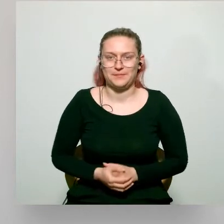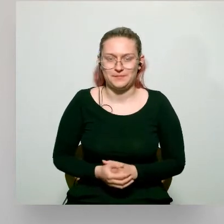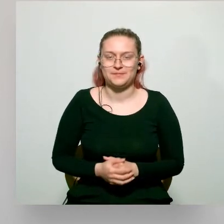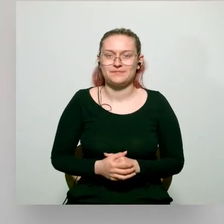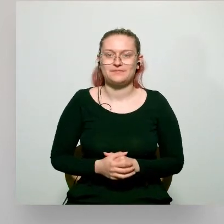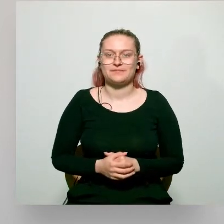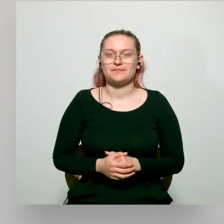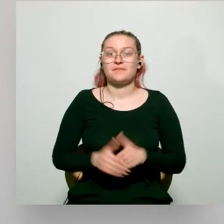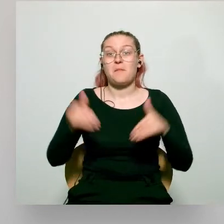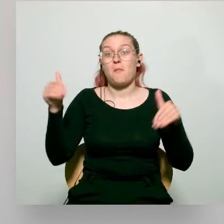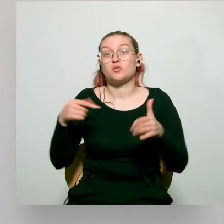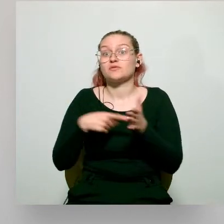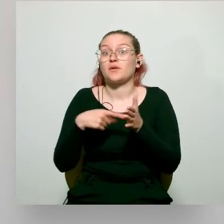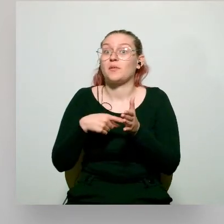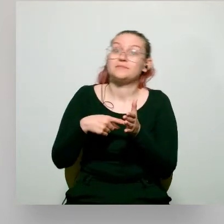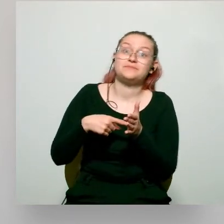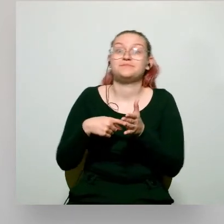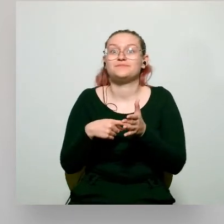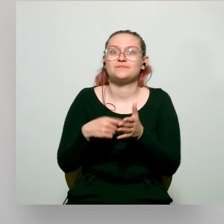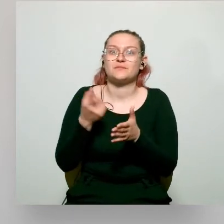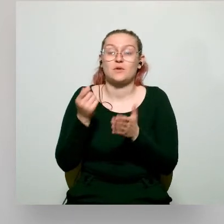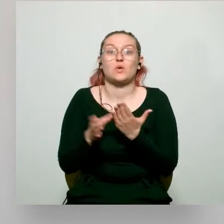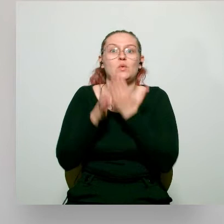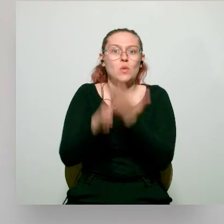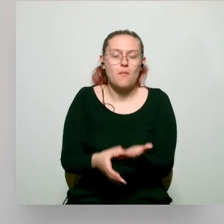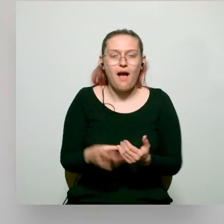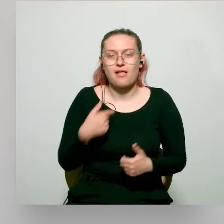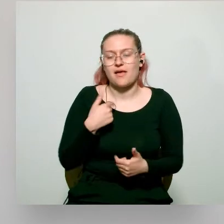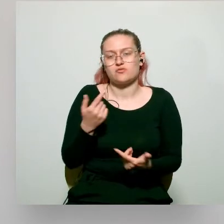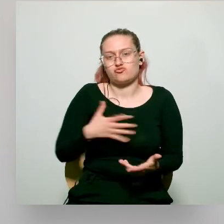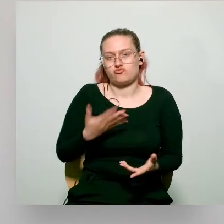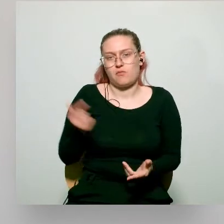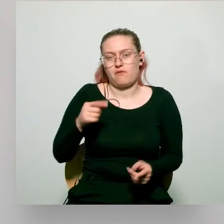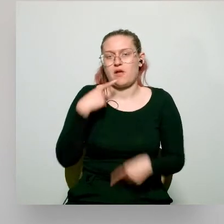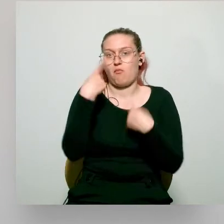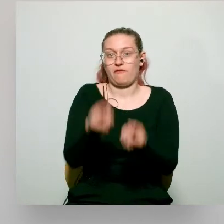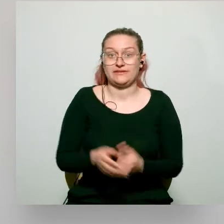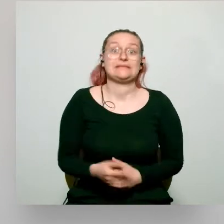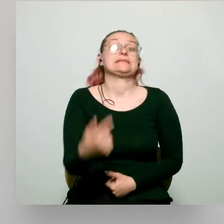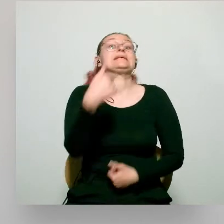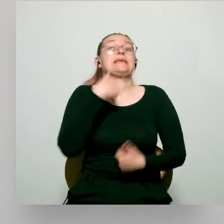wypowiedziana. Mnie jako historykowi wydaje się, że historyczne